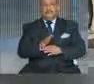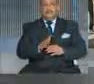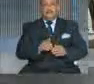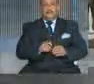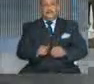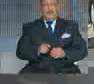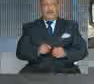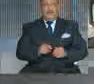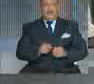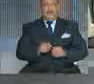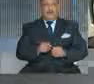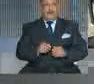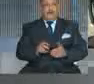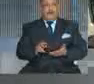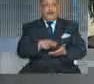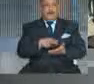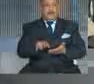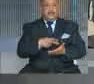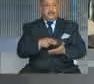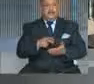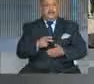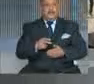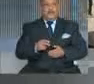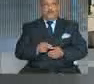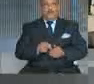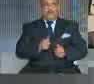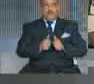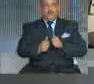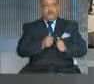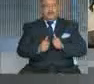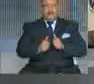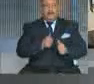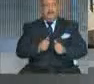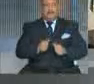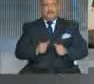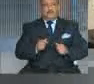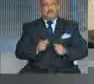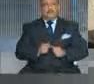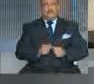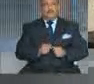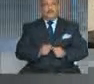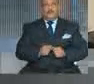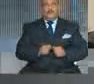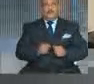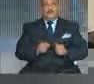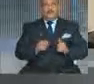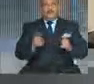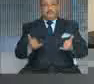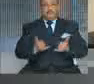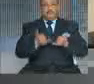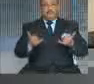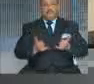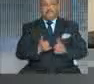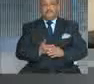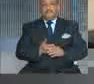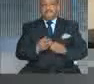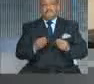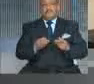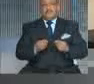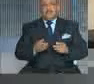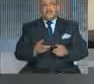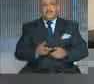الاستعمار الفرنسي، وباش نبينوا اللي راهو حتى الجنوب والمناطق الجبلية والصحراوية ساهمت في